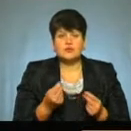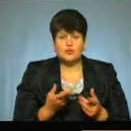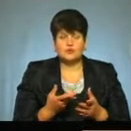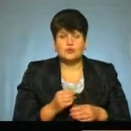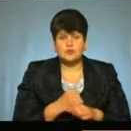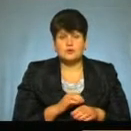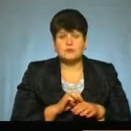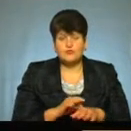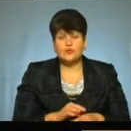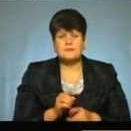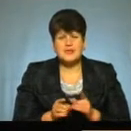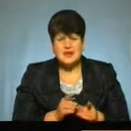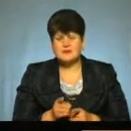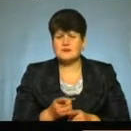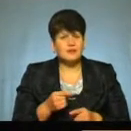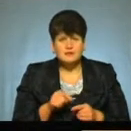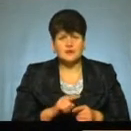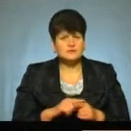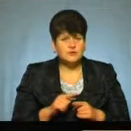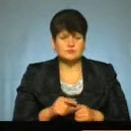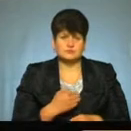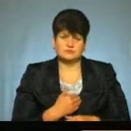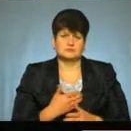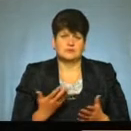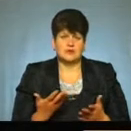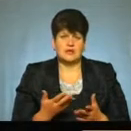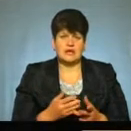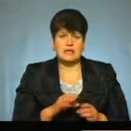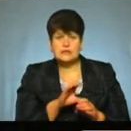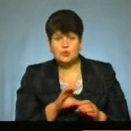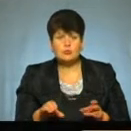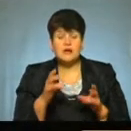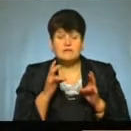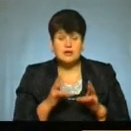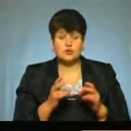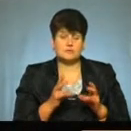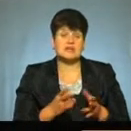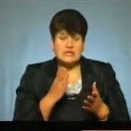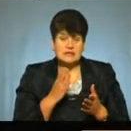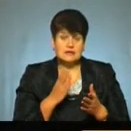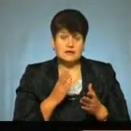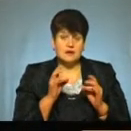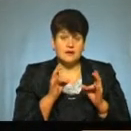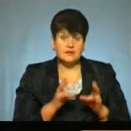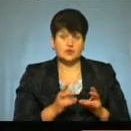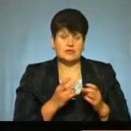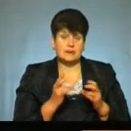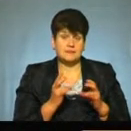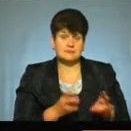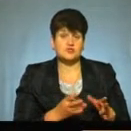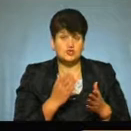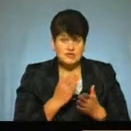проводиться, звичайно, міняється, але воно не такими темпами, як би хотілося. І такі труби аварійно небезпечні, вони є в нас у місті, і їх немало, до речі.